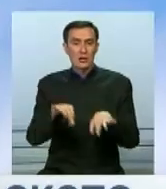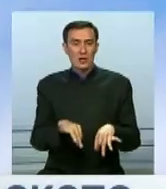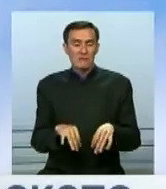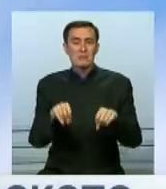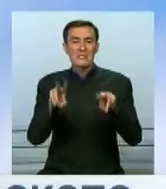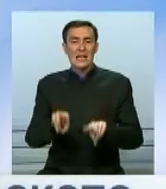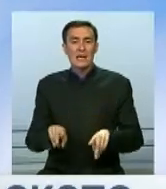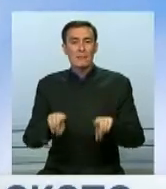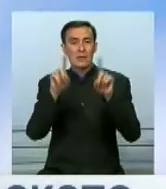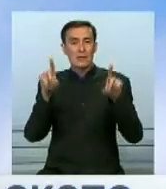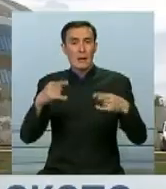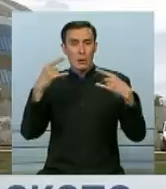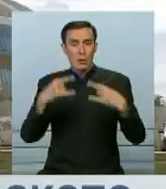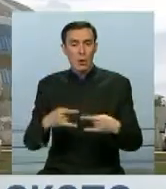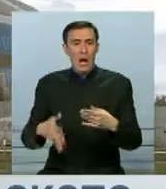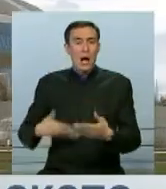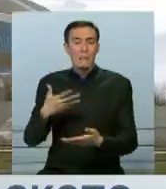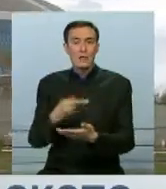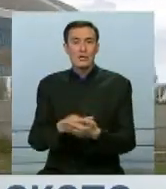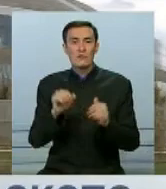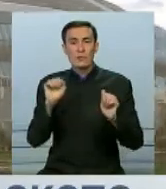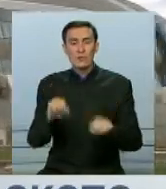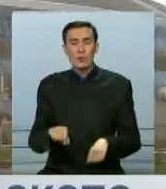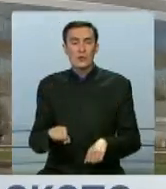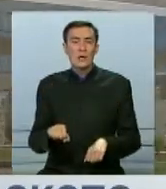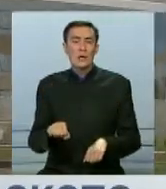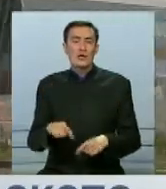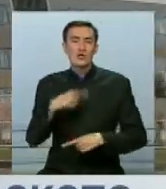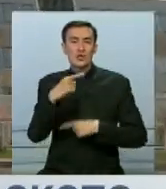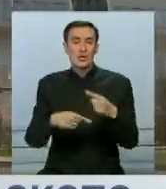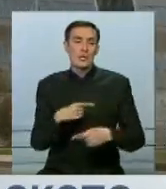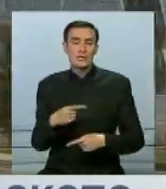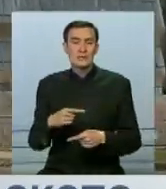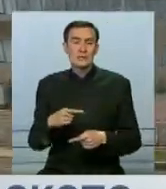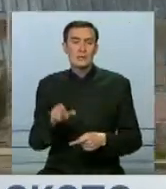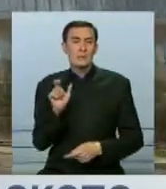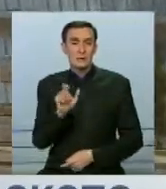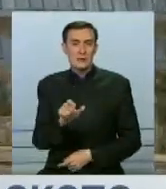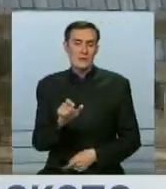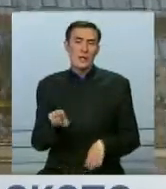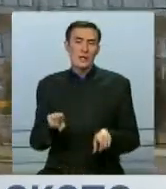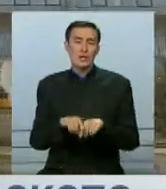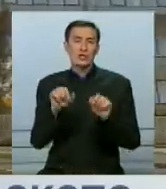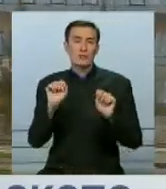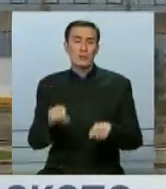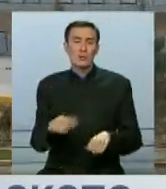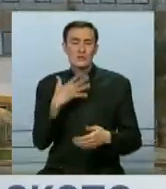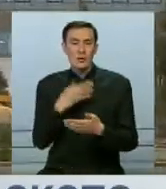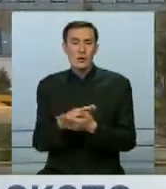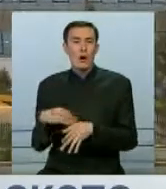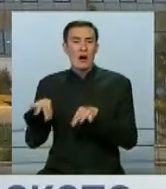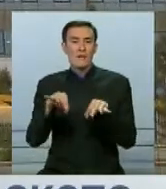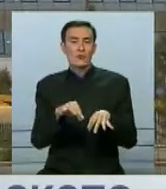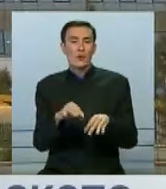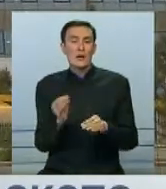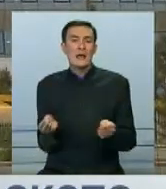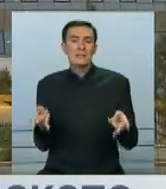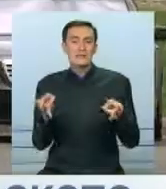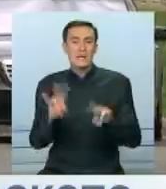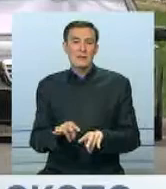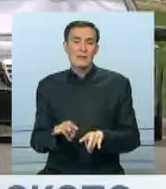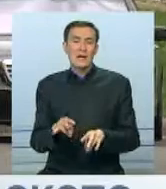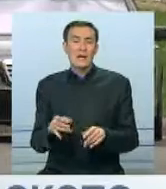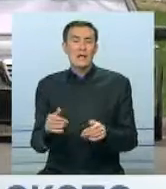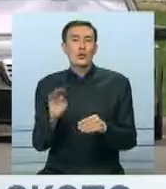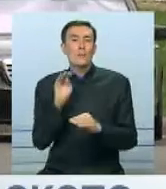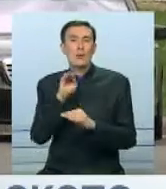специальных табло. Оплачивать парковку водители смогут безналичным способом. Также посетители смогут оставить свое авто на дополнительных